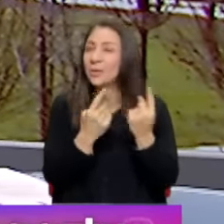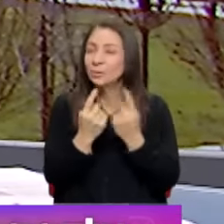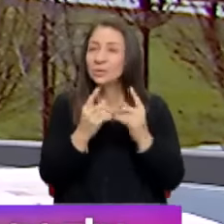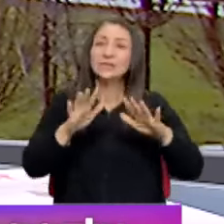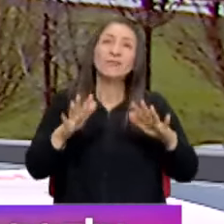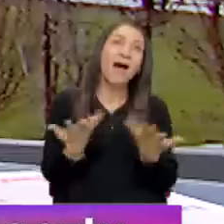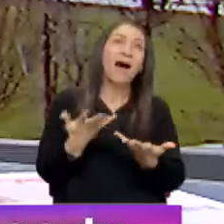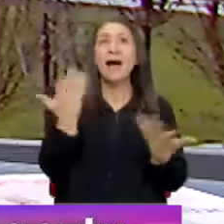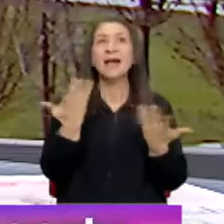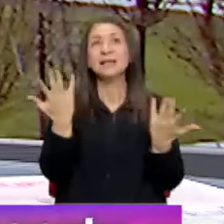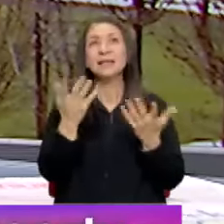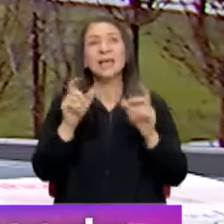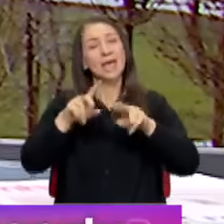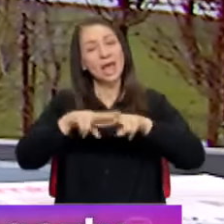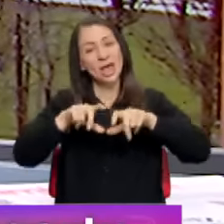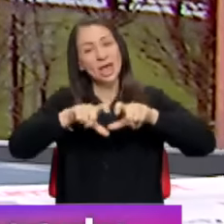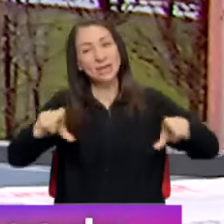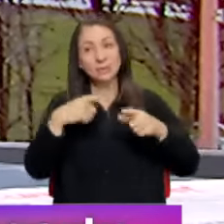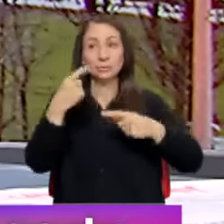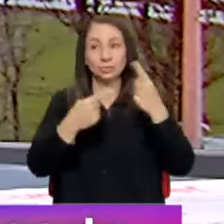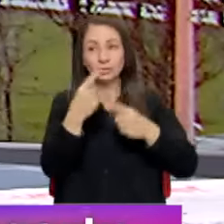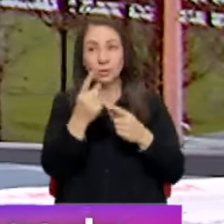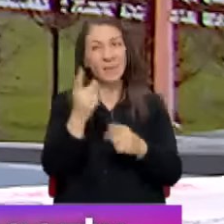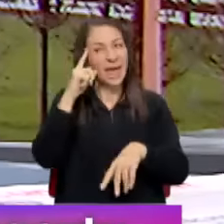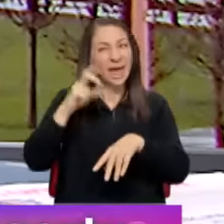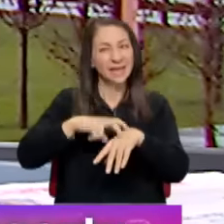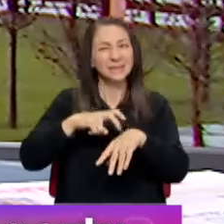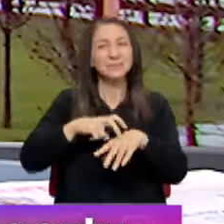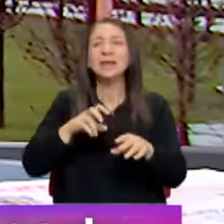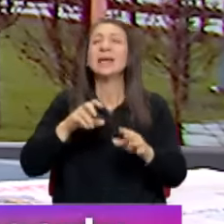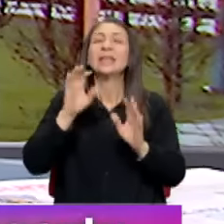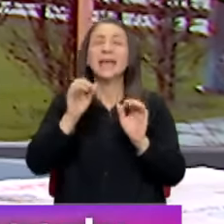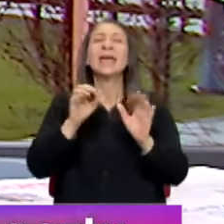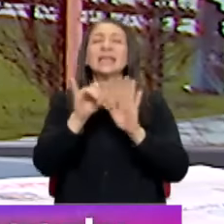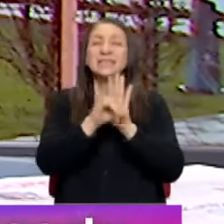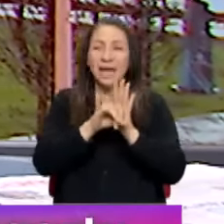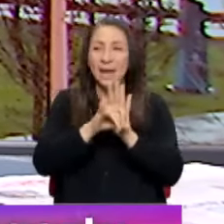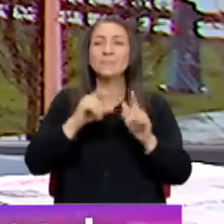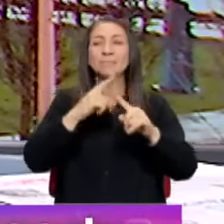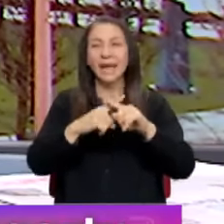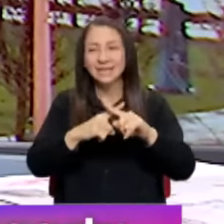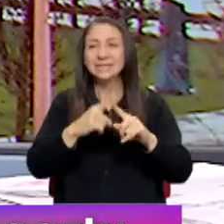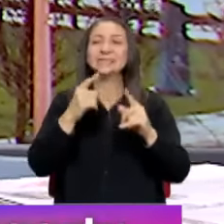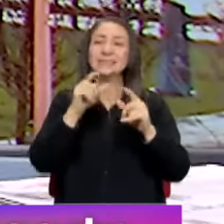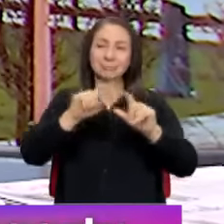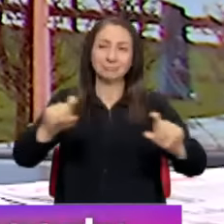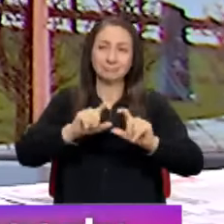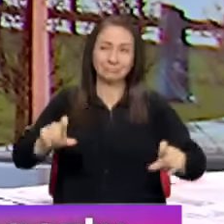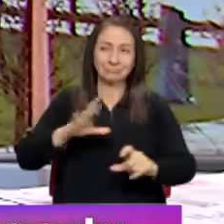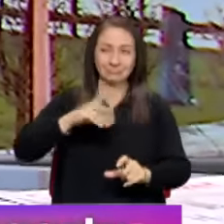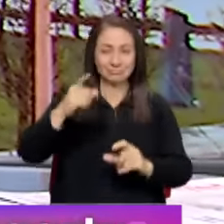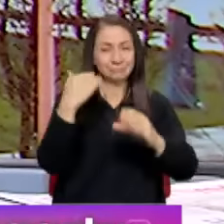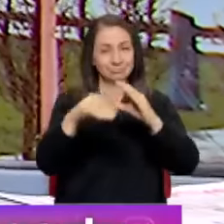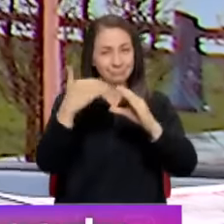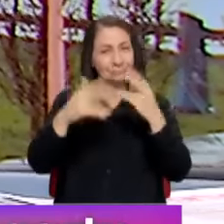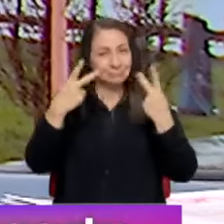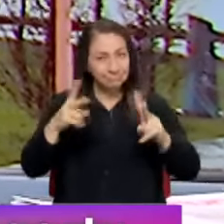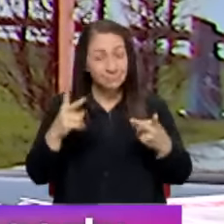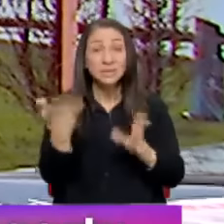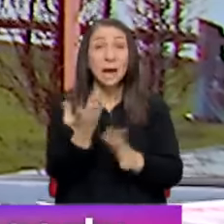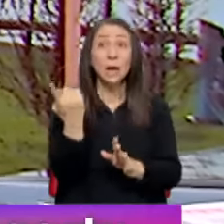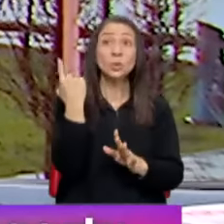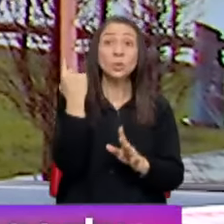ya da hangi başlık altında konuşacağız onu da bir hatırlatalım. Sosyal medya adreslerimiz zaten ekranlarınızda ve biz bugün daha